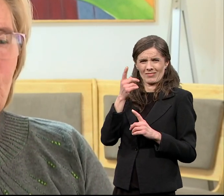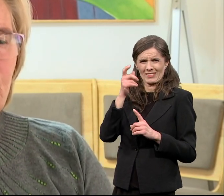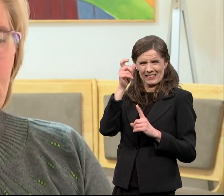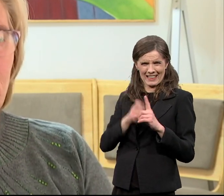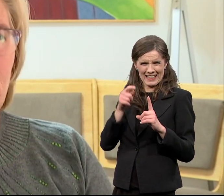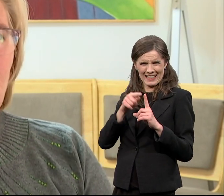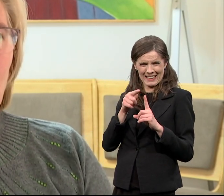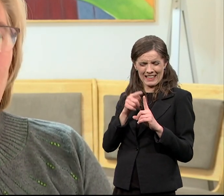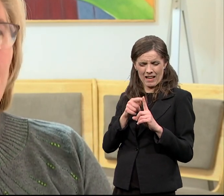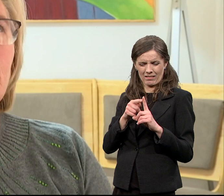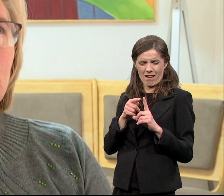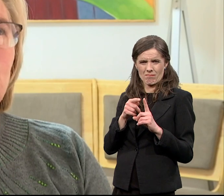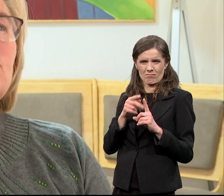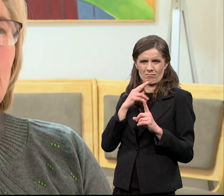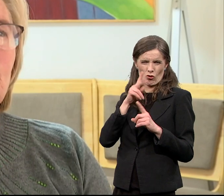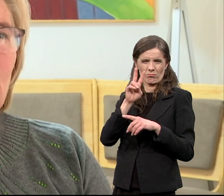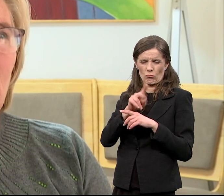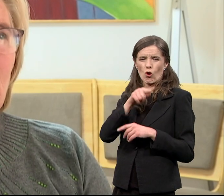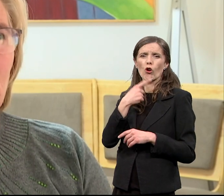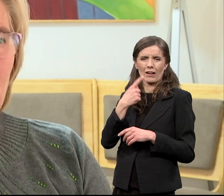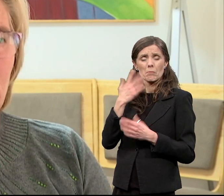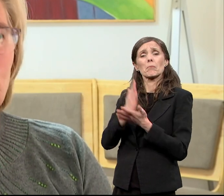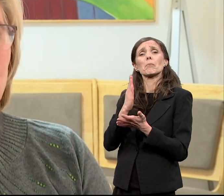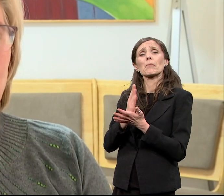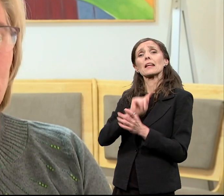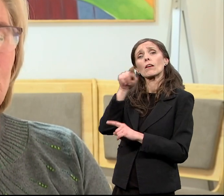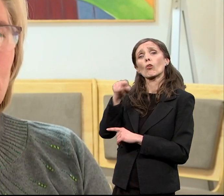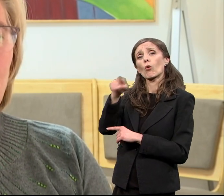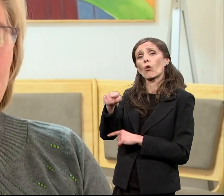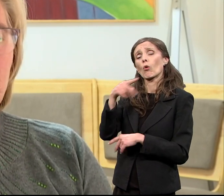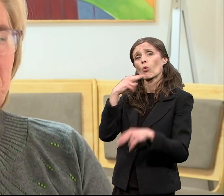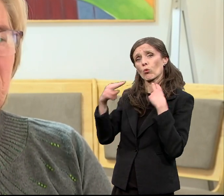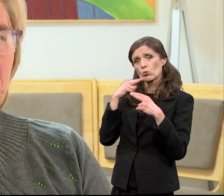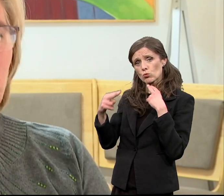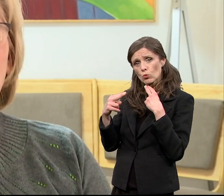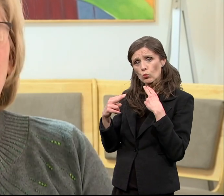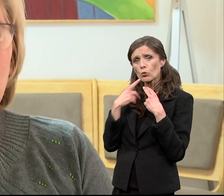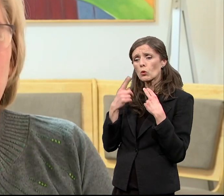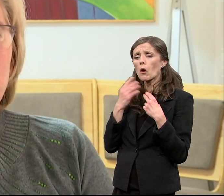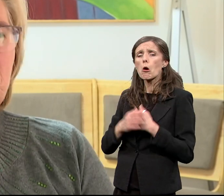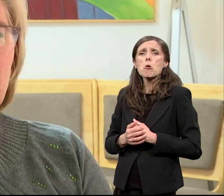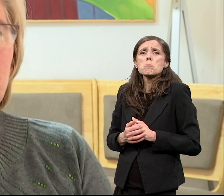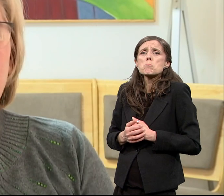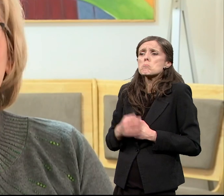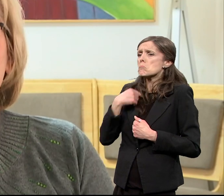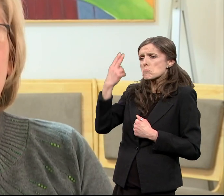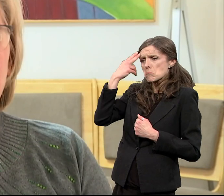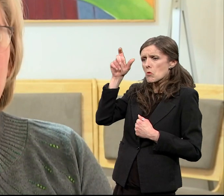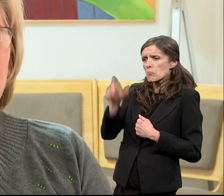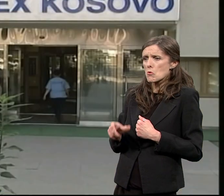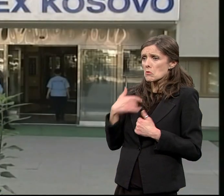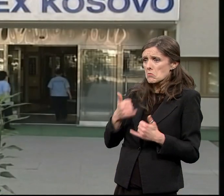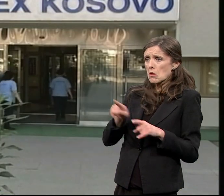od optuženih je izjavio na suđenju kad je bilo. Ni ja ga nisam poznao ni pre ni